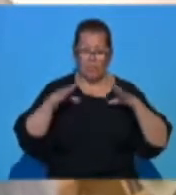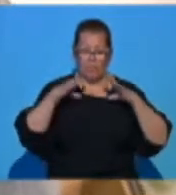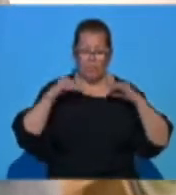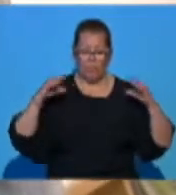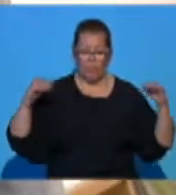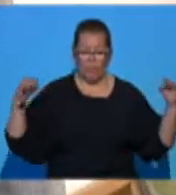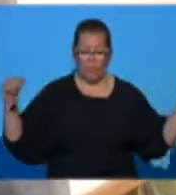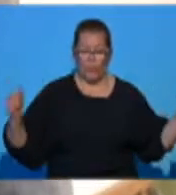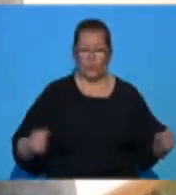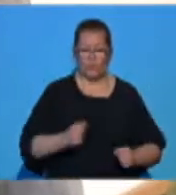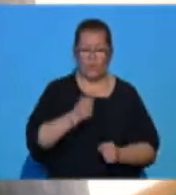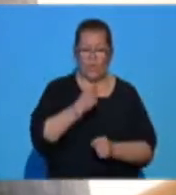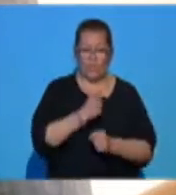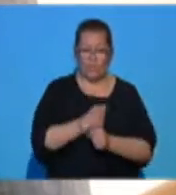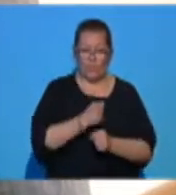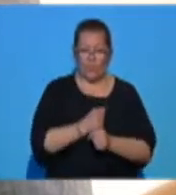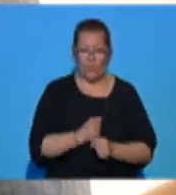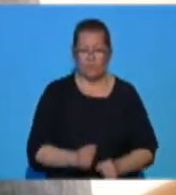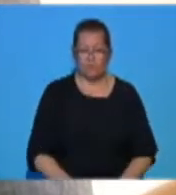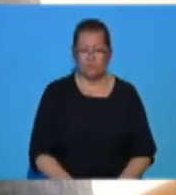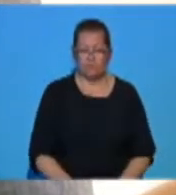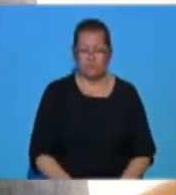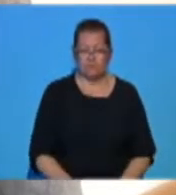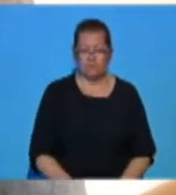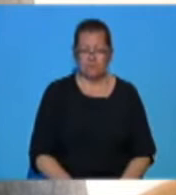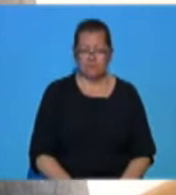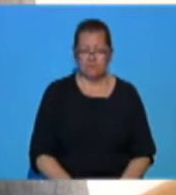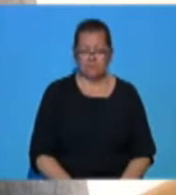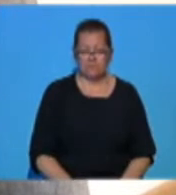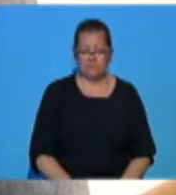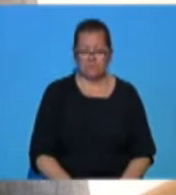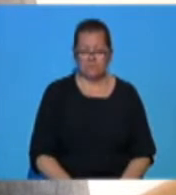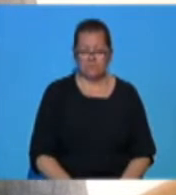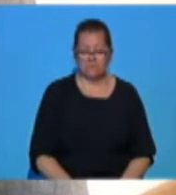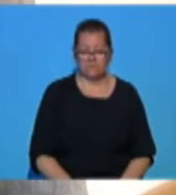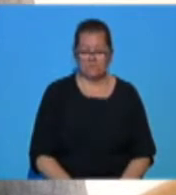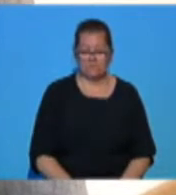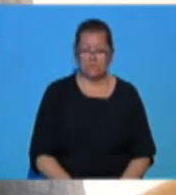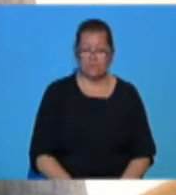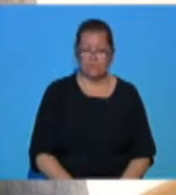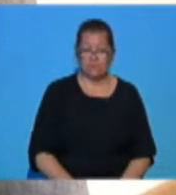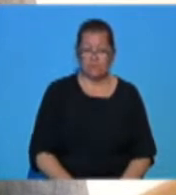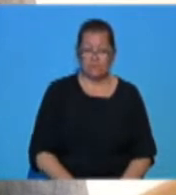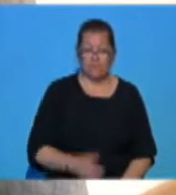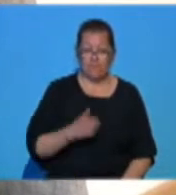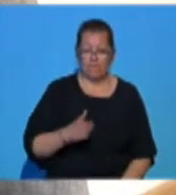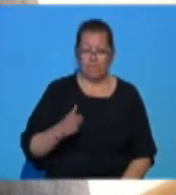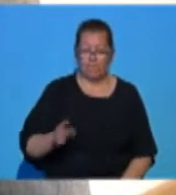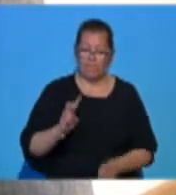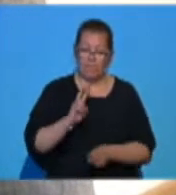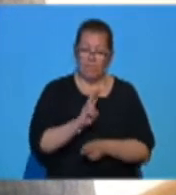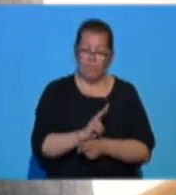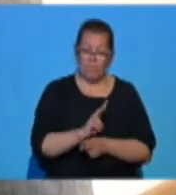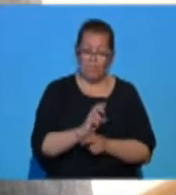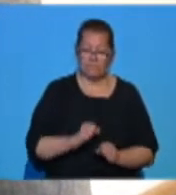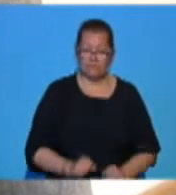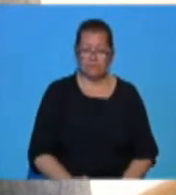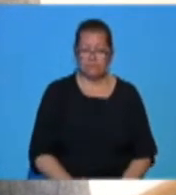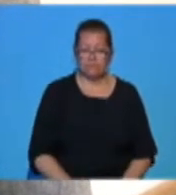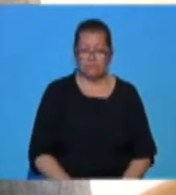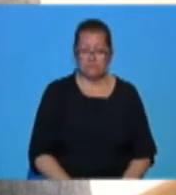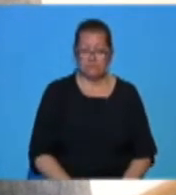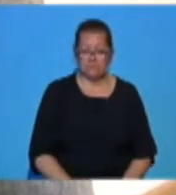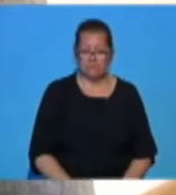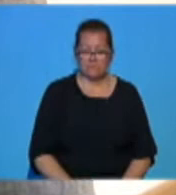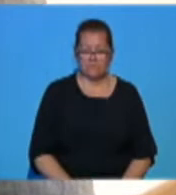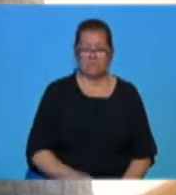este. Și pe lângă muncă trebuie perseverență, trebuie încredere, exact cum am spus. Și evident trebuie să